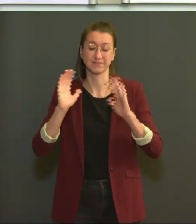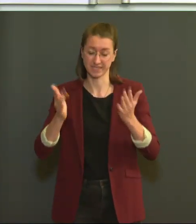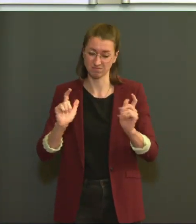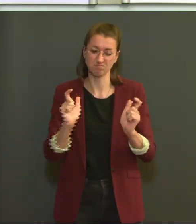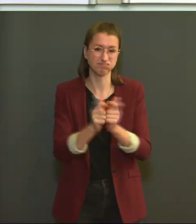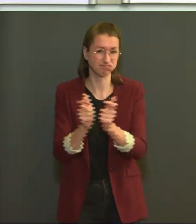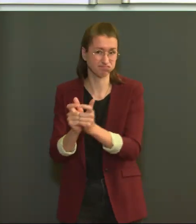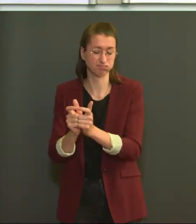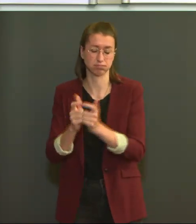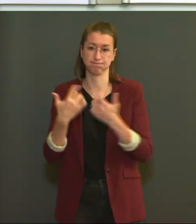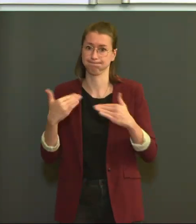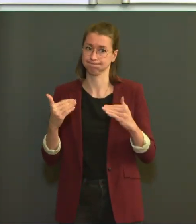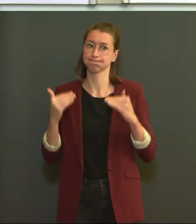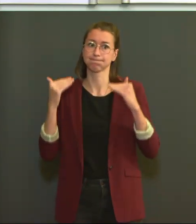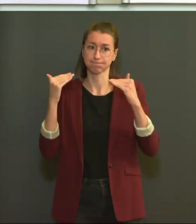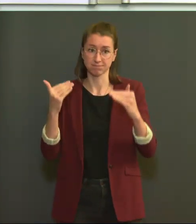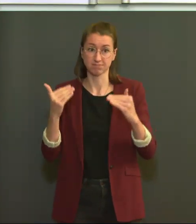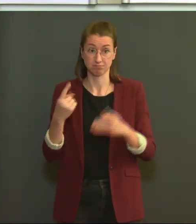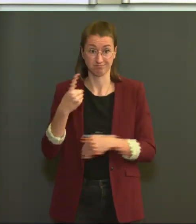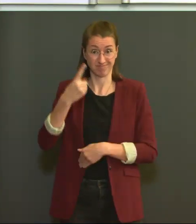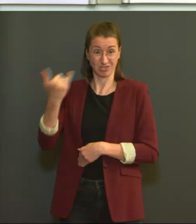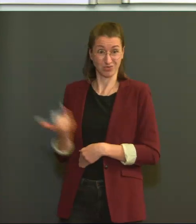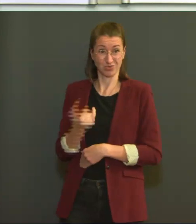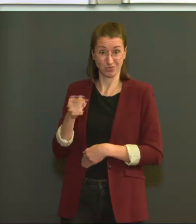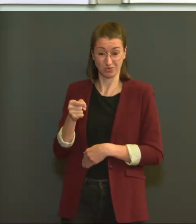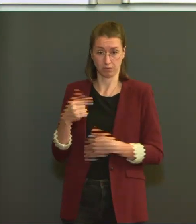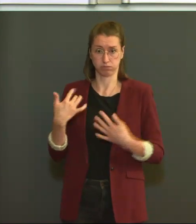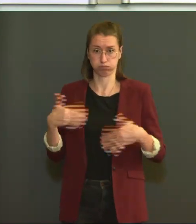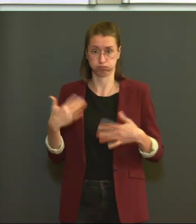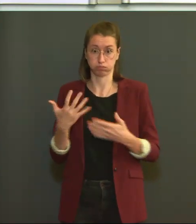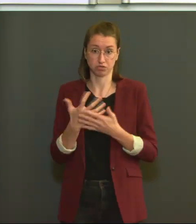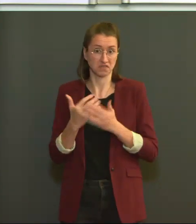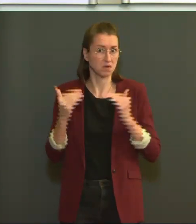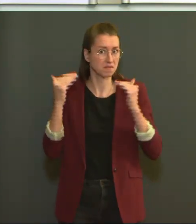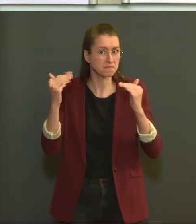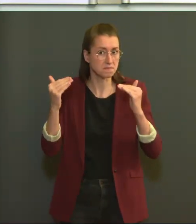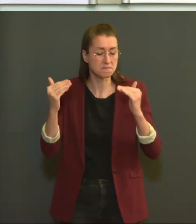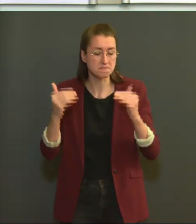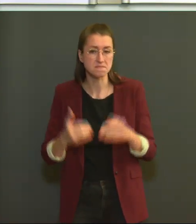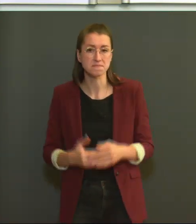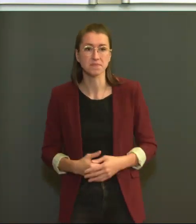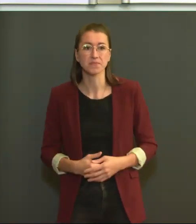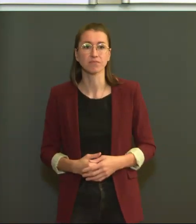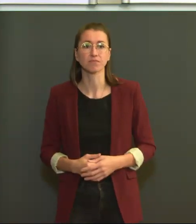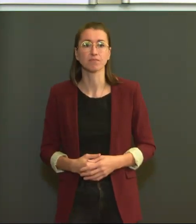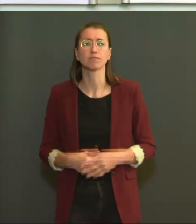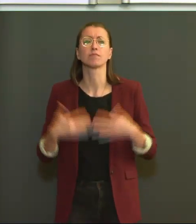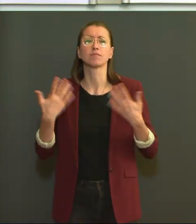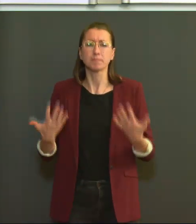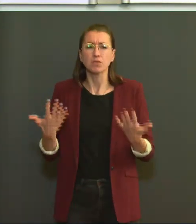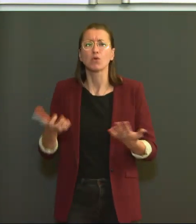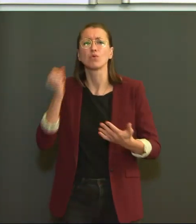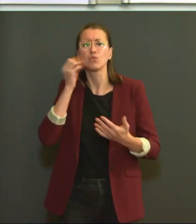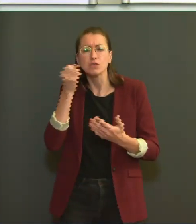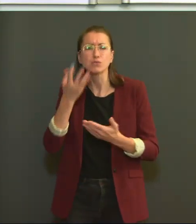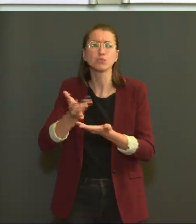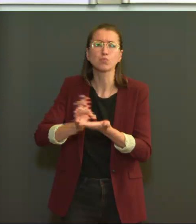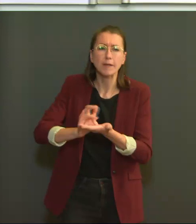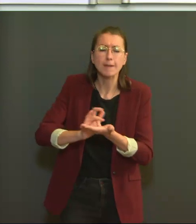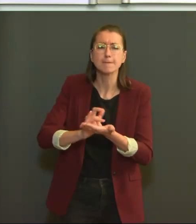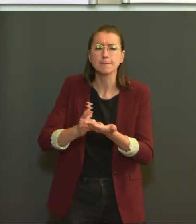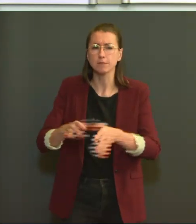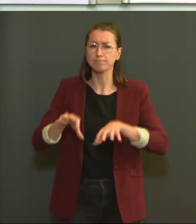en un jour. Les moyennes journalières atteintes actuellement sont deux fois plus élevées